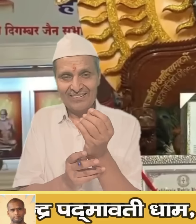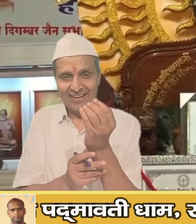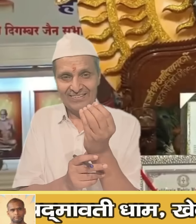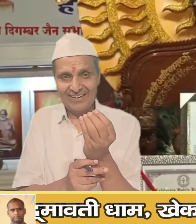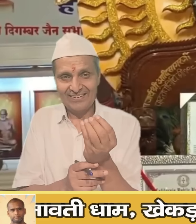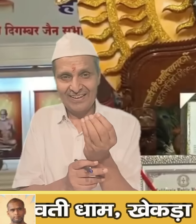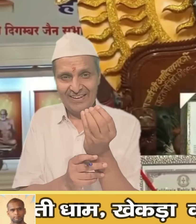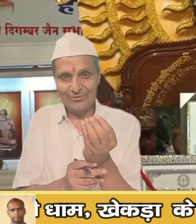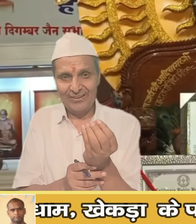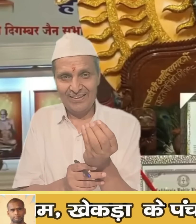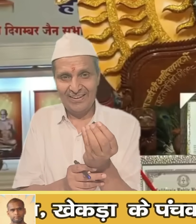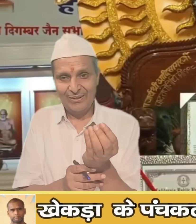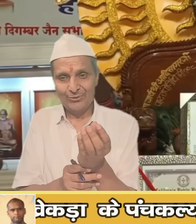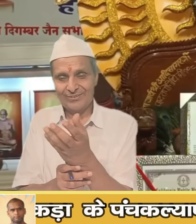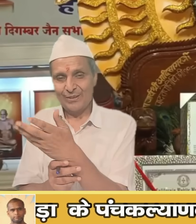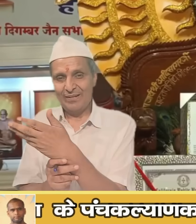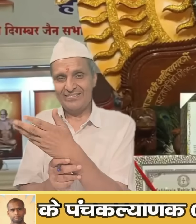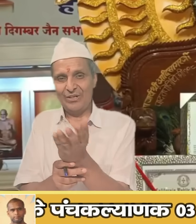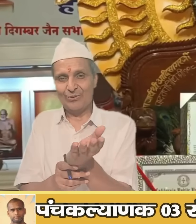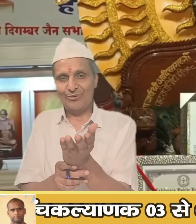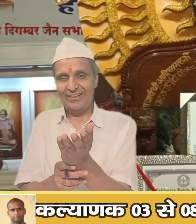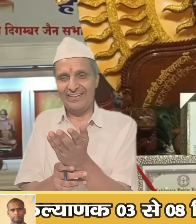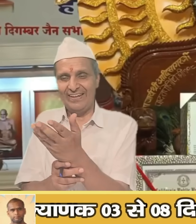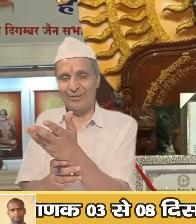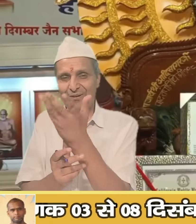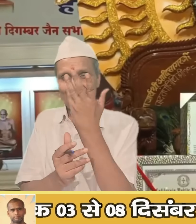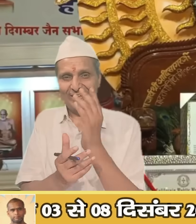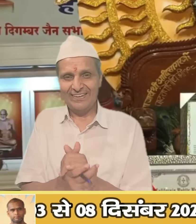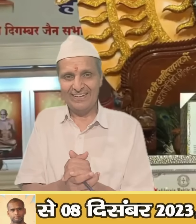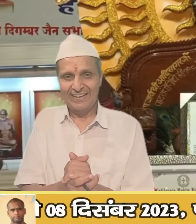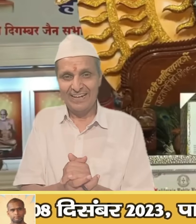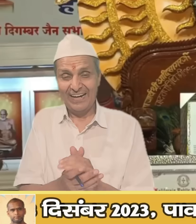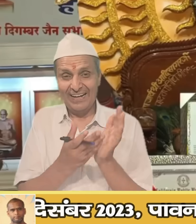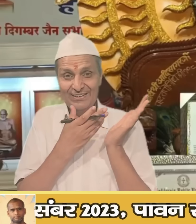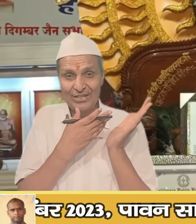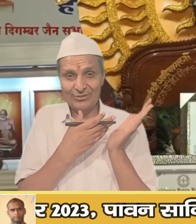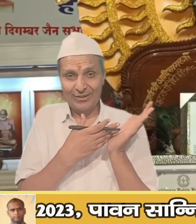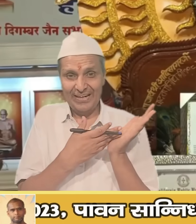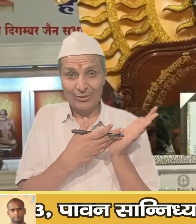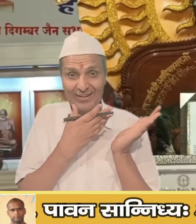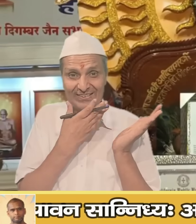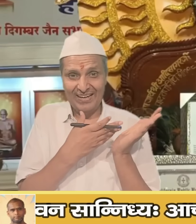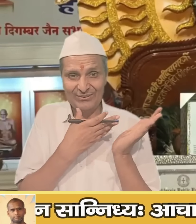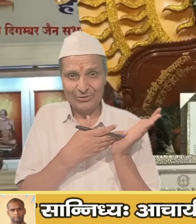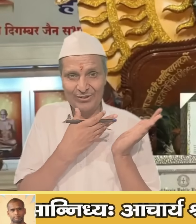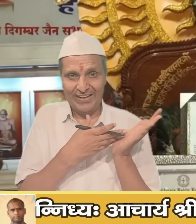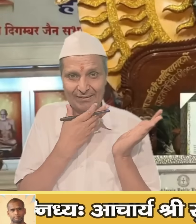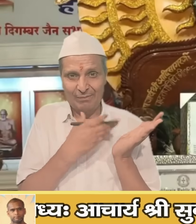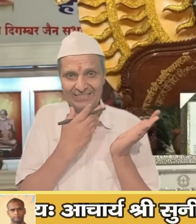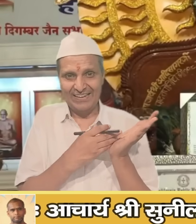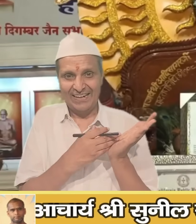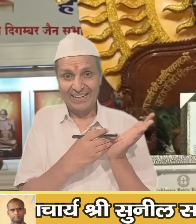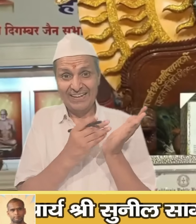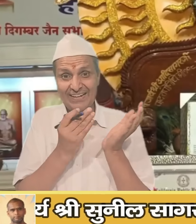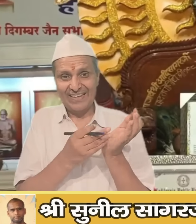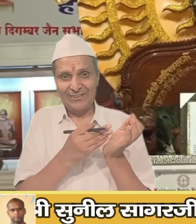अगर 48 गाथाएं ही सुननी है तो संघ में किसी की ओर उंगली करिए वह सुना देंगे। अरे इनसे सुननी है तो 4800 सुनिए तब